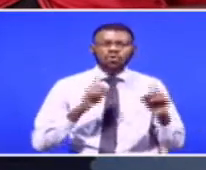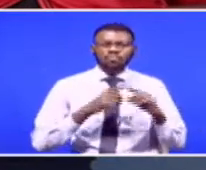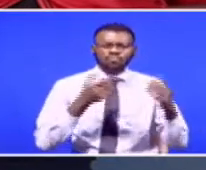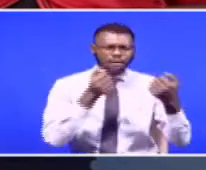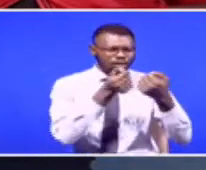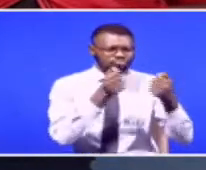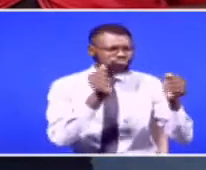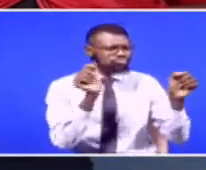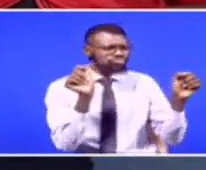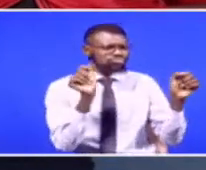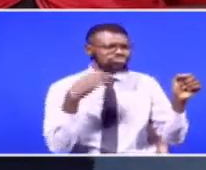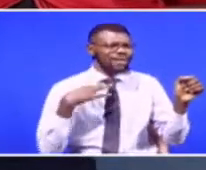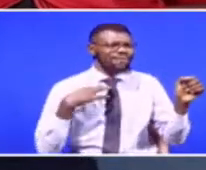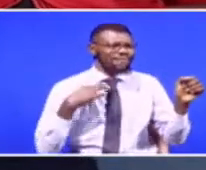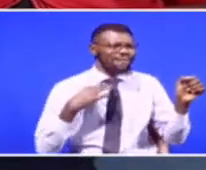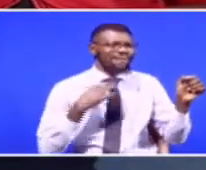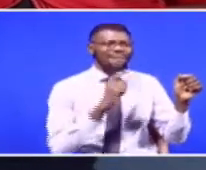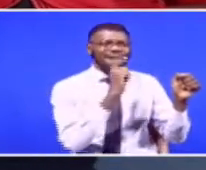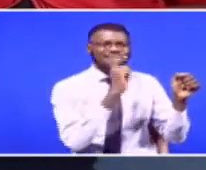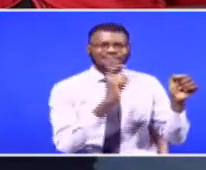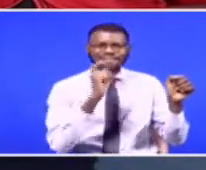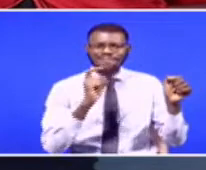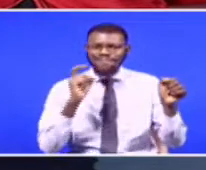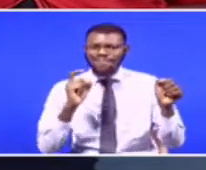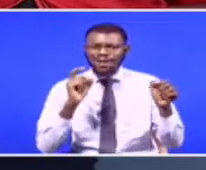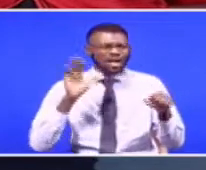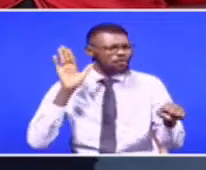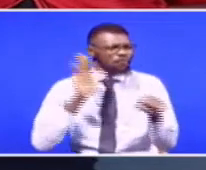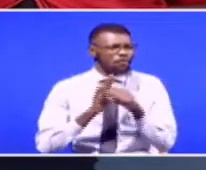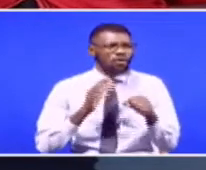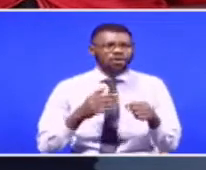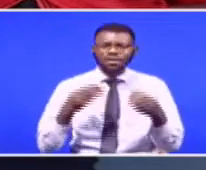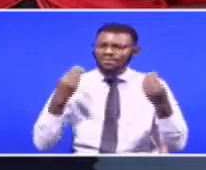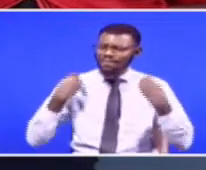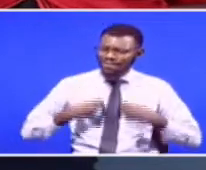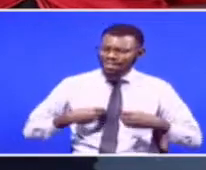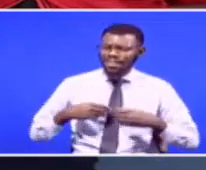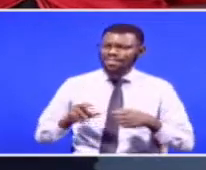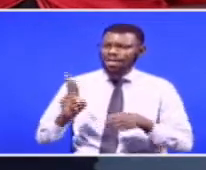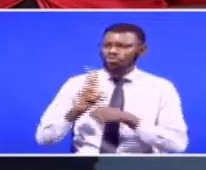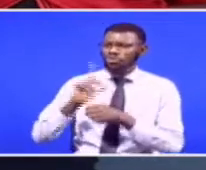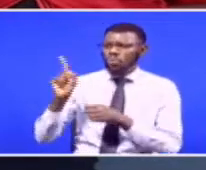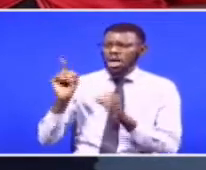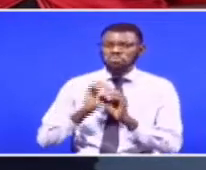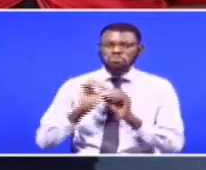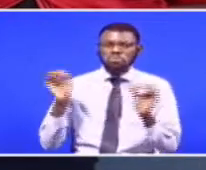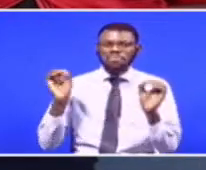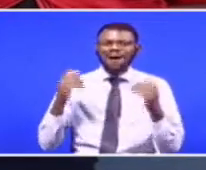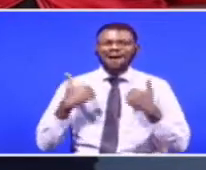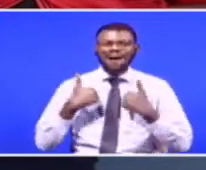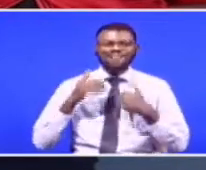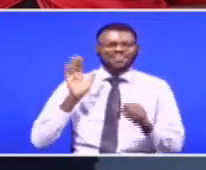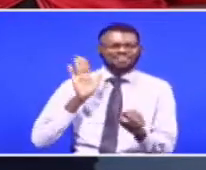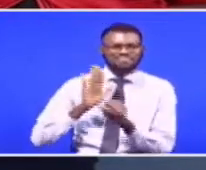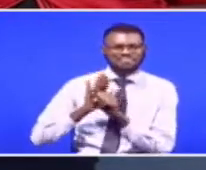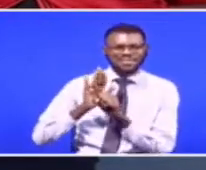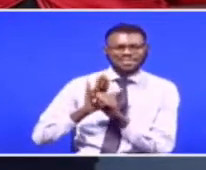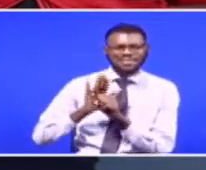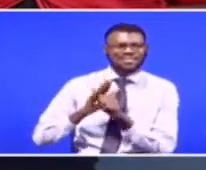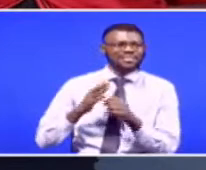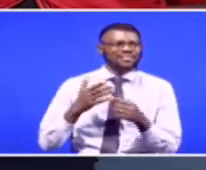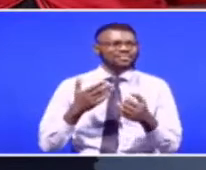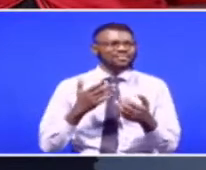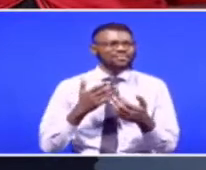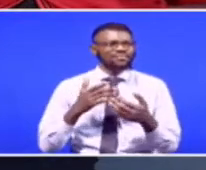imejaa. Unajua ukiwa na kitu zaidi ya kimoja, hutumii kile kimoja ulichonacho kwa sababu una vingi tu. Ukiwa na cheo, ukiwa na hadhi, ukiwa na